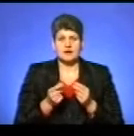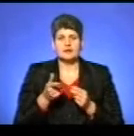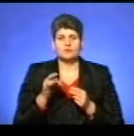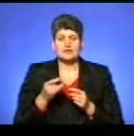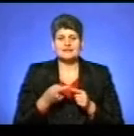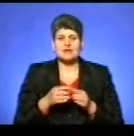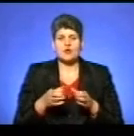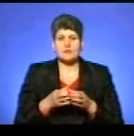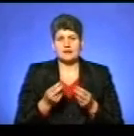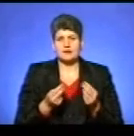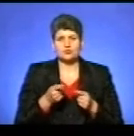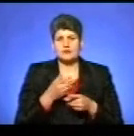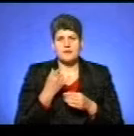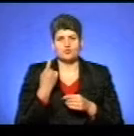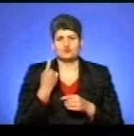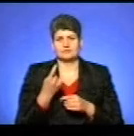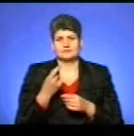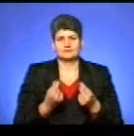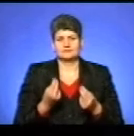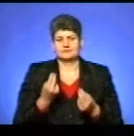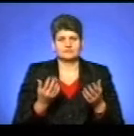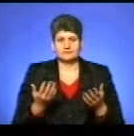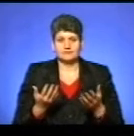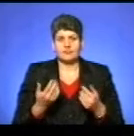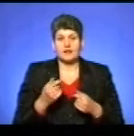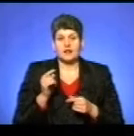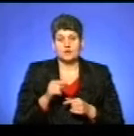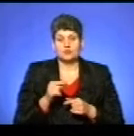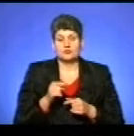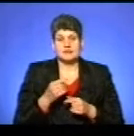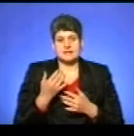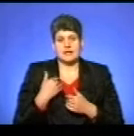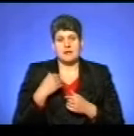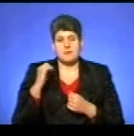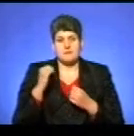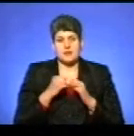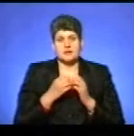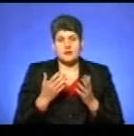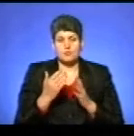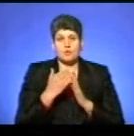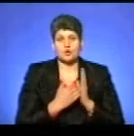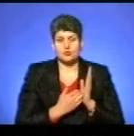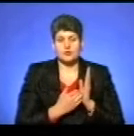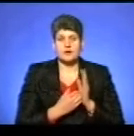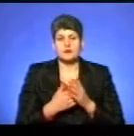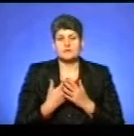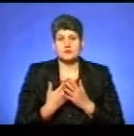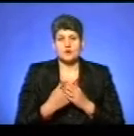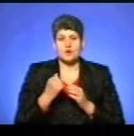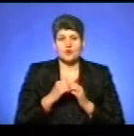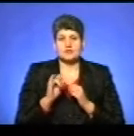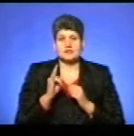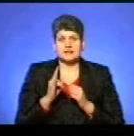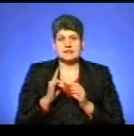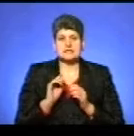гра. Тут нема одного гравця, тут мусять всі грати. І я так, наскільки я пам'ятаю по протоколі, то почти кожна дитина